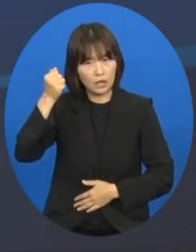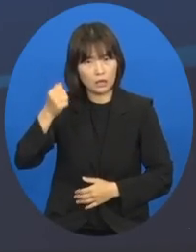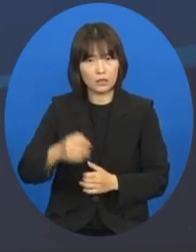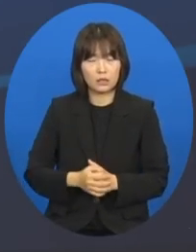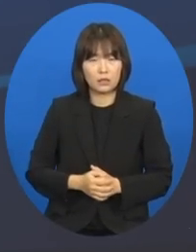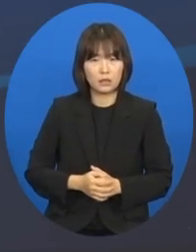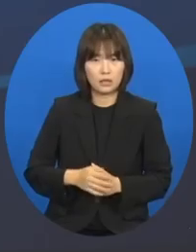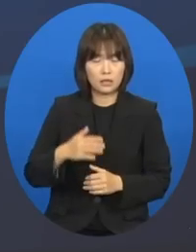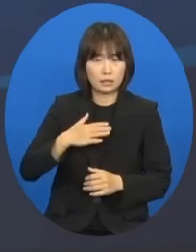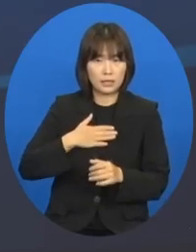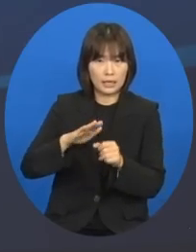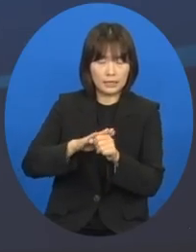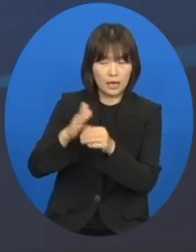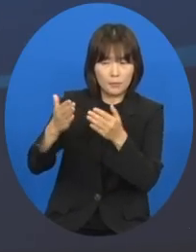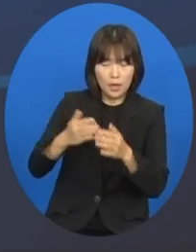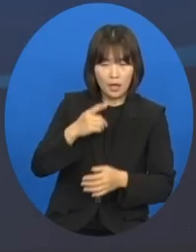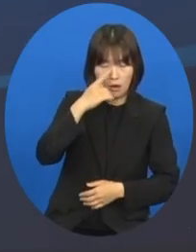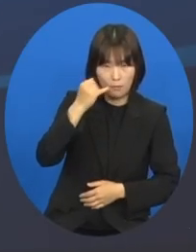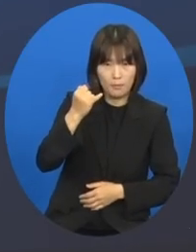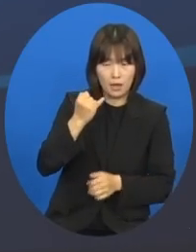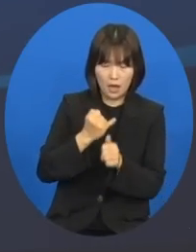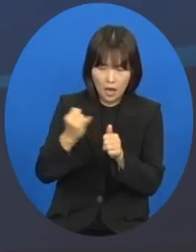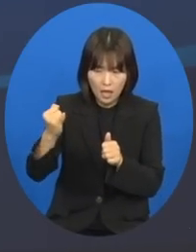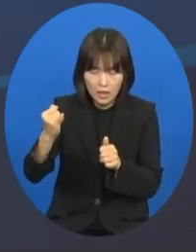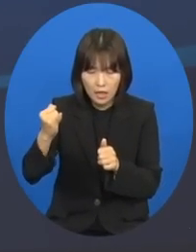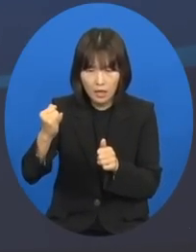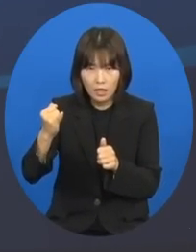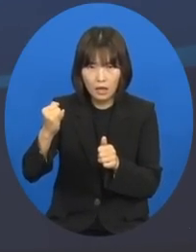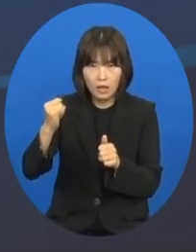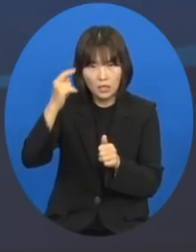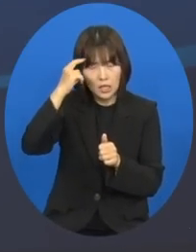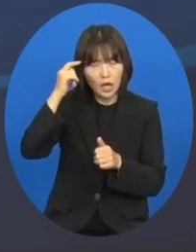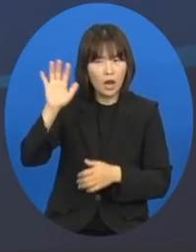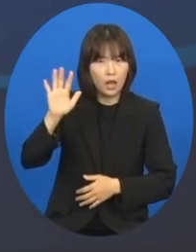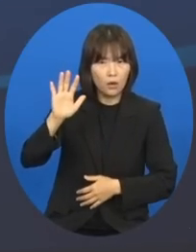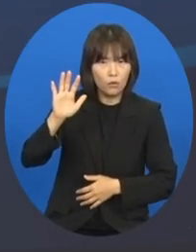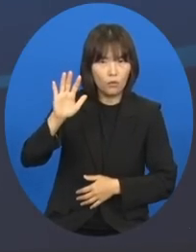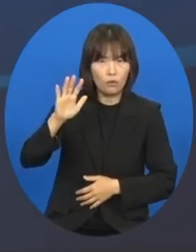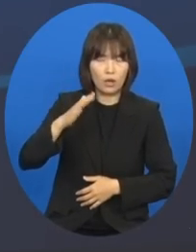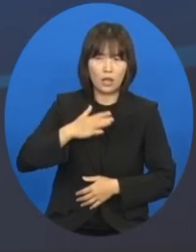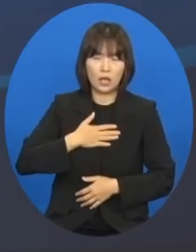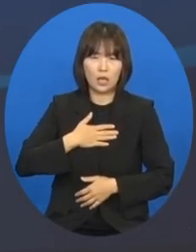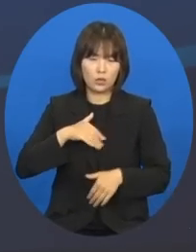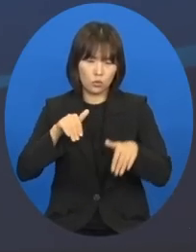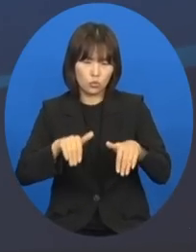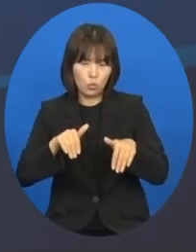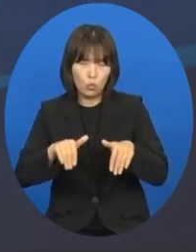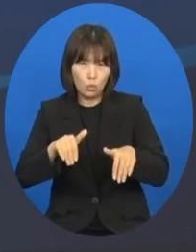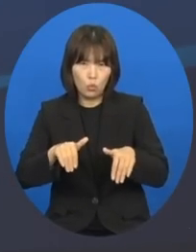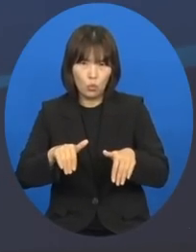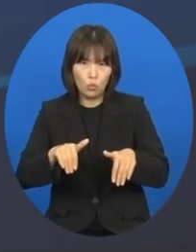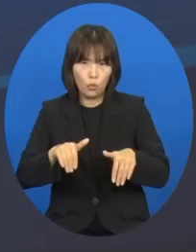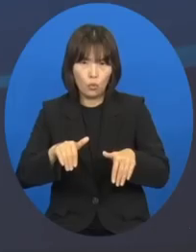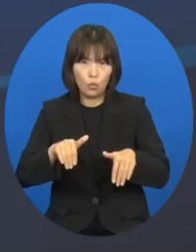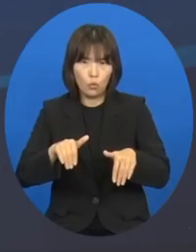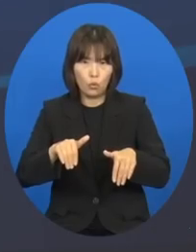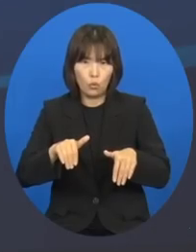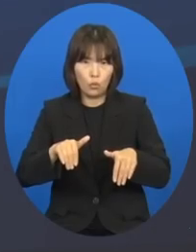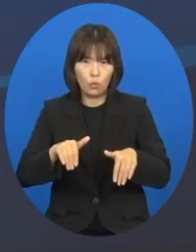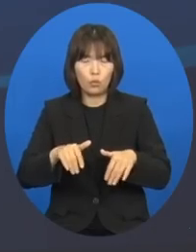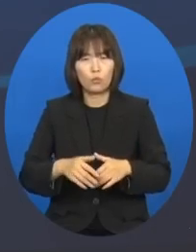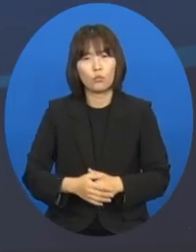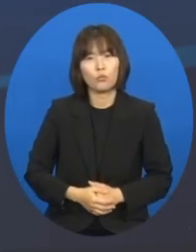엄마 하나님이 나를 존귀하게 세우셨다고 생각하지 않고 어느 순간부터 나는 식모가 되어 있고 나는 종이 되어 있다고 생각해요